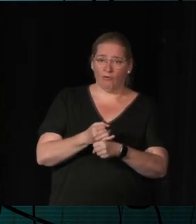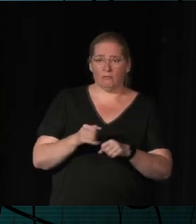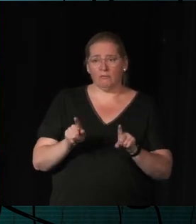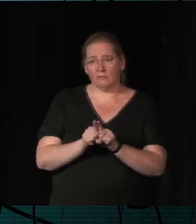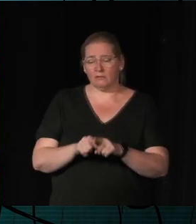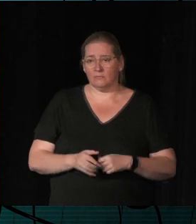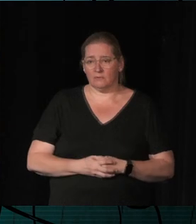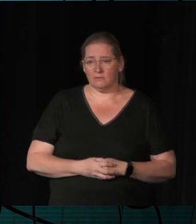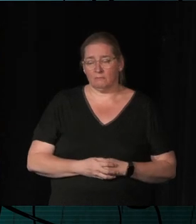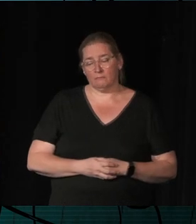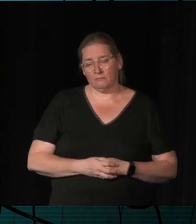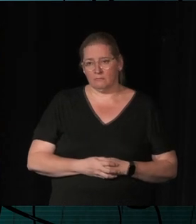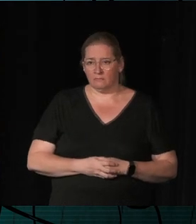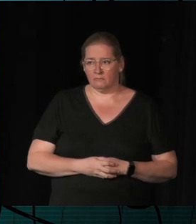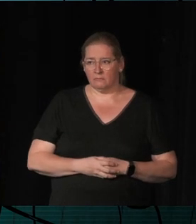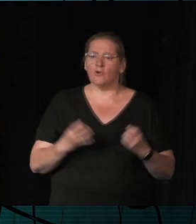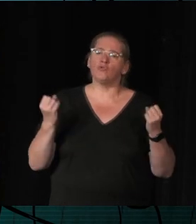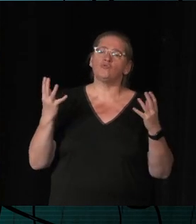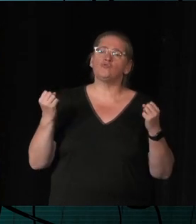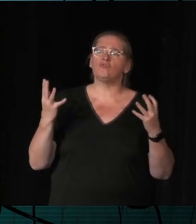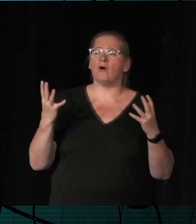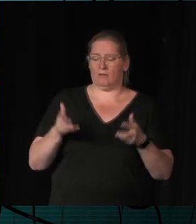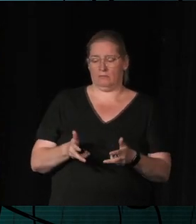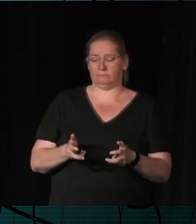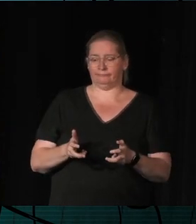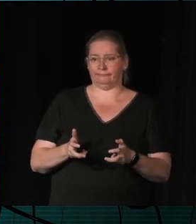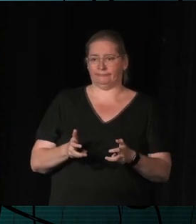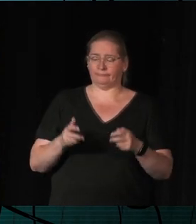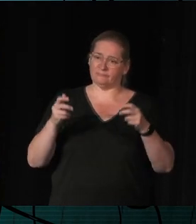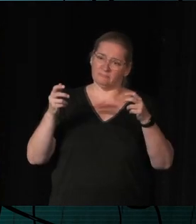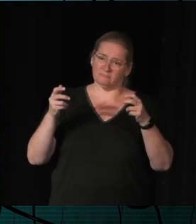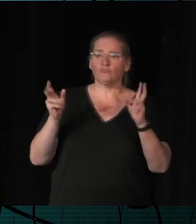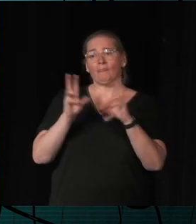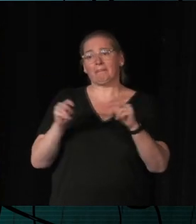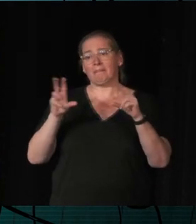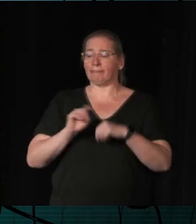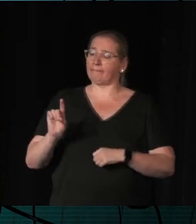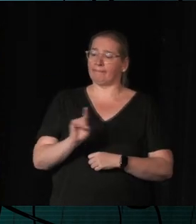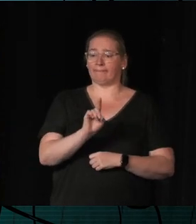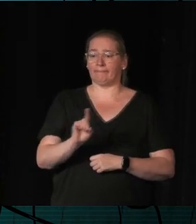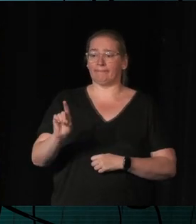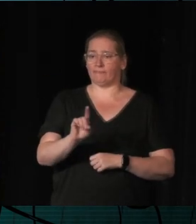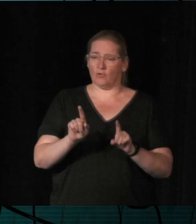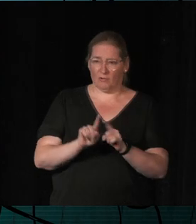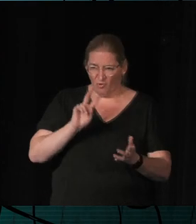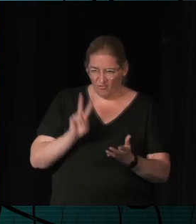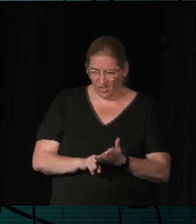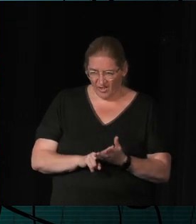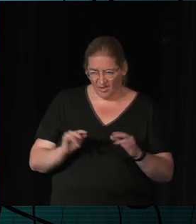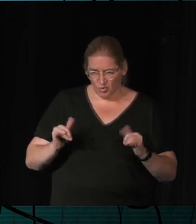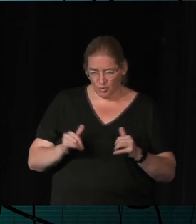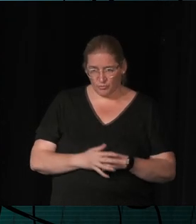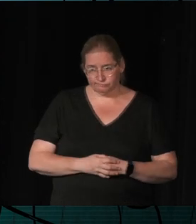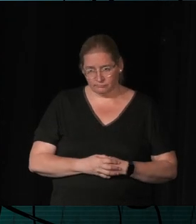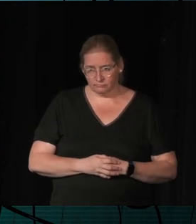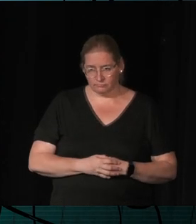bon... Bah, les jeux narratifs dans l'ensemble, c'est vrai que c'est souvent perçu comme des jeux où on ne joue pas réellement, et ça pose tout un tas de questions sur ce qu'est